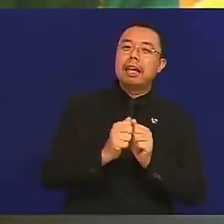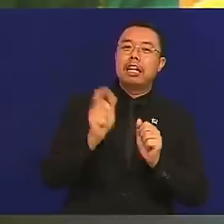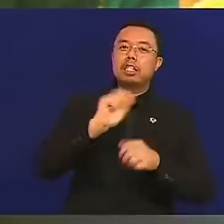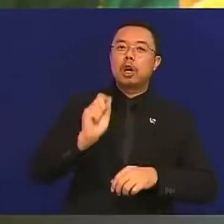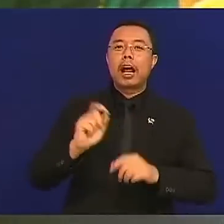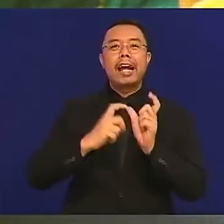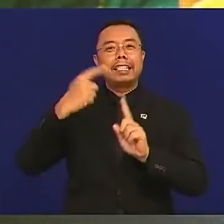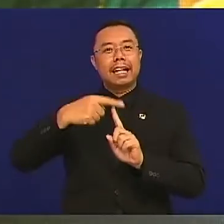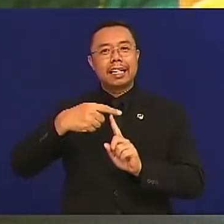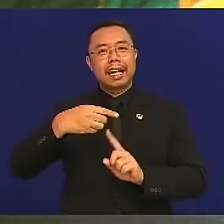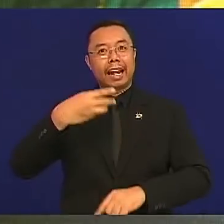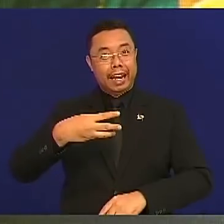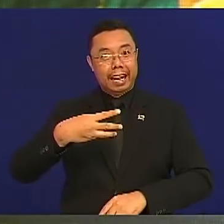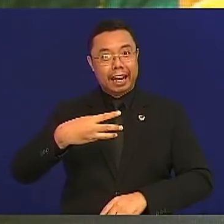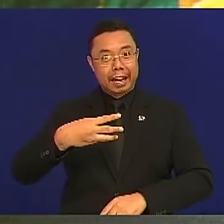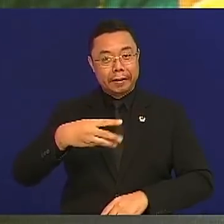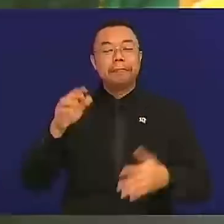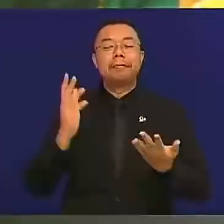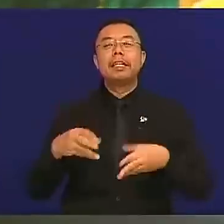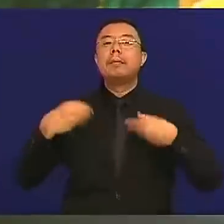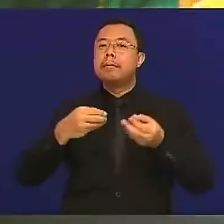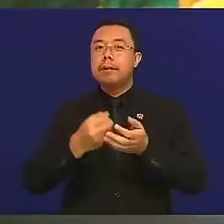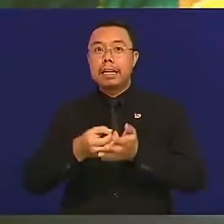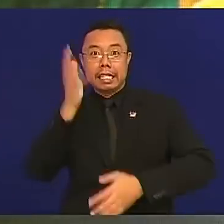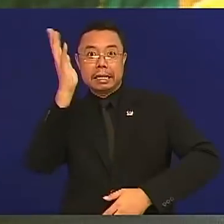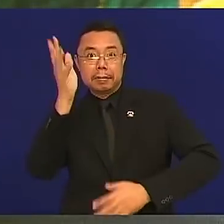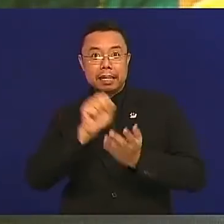Ekumene, yang memberikan seminar